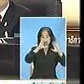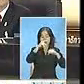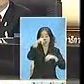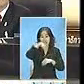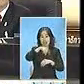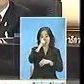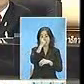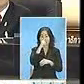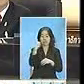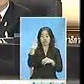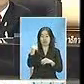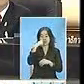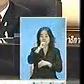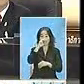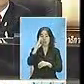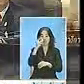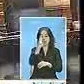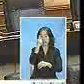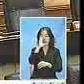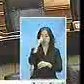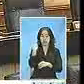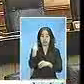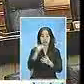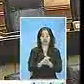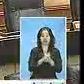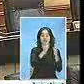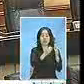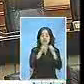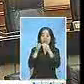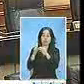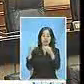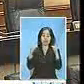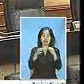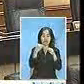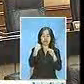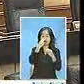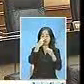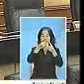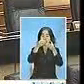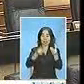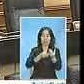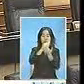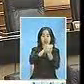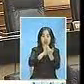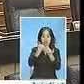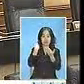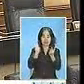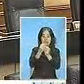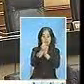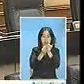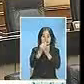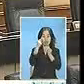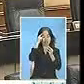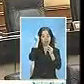านั้นไม่ใช่มีสว.เท่านั้นครับทั้งสองฝ่ายจริงๆครับไปดูรายงานได้ครับผมชี้แจงสั้นๆตอนนี้ครับเพื่อความเข้าใจตร